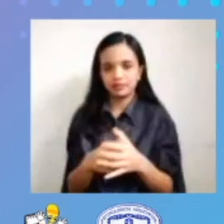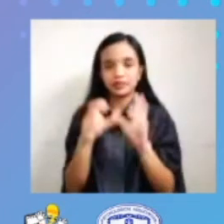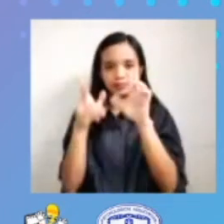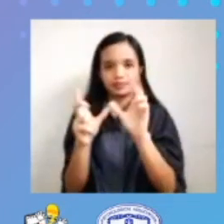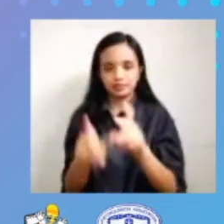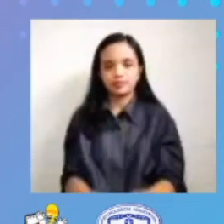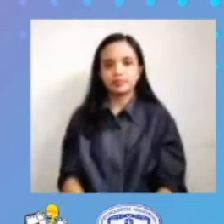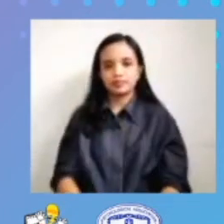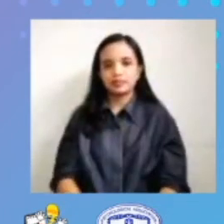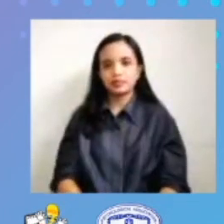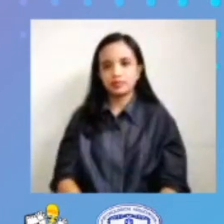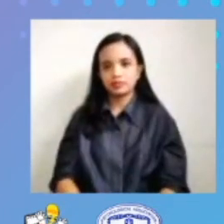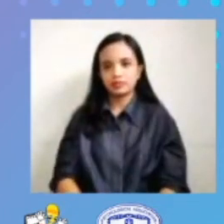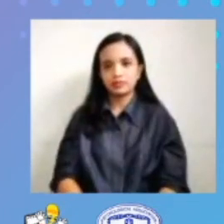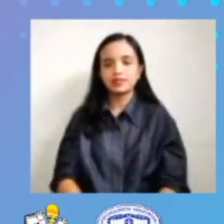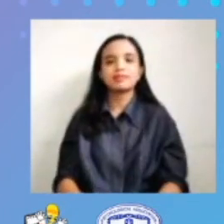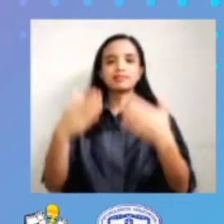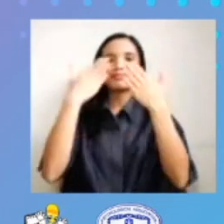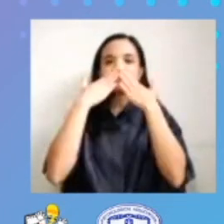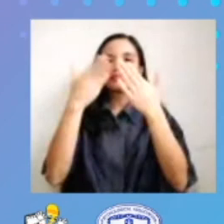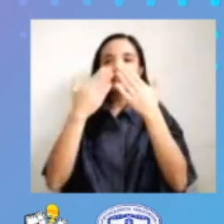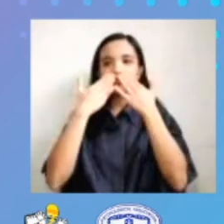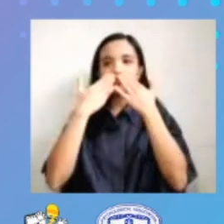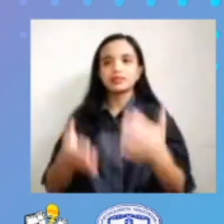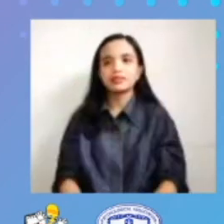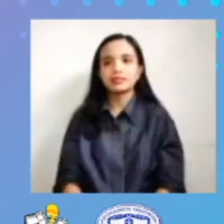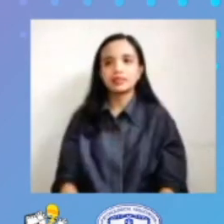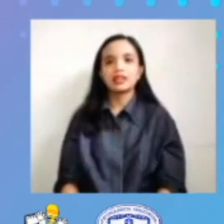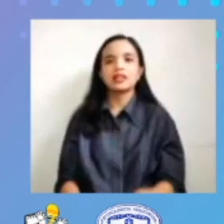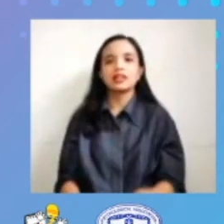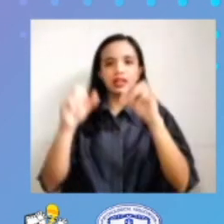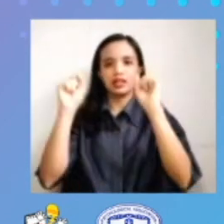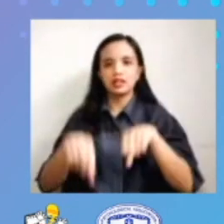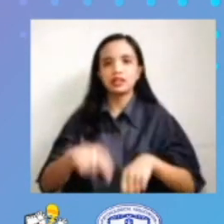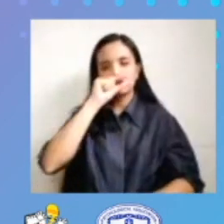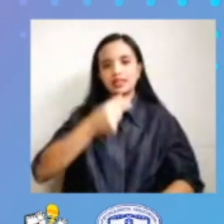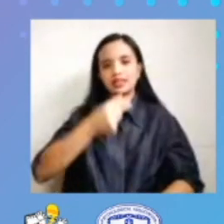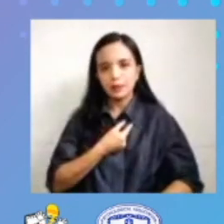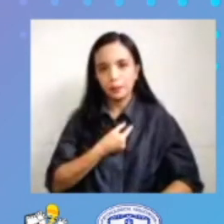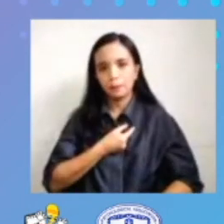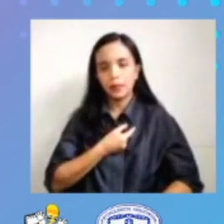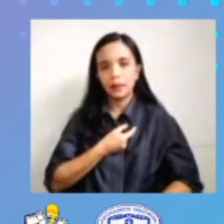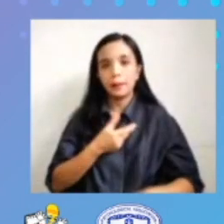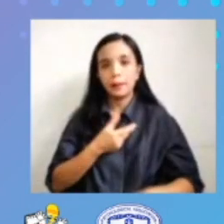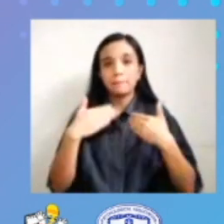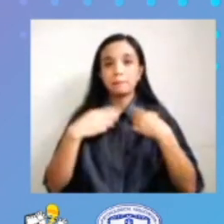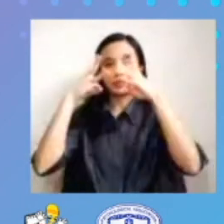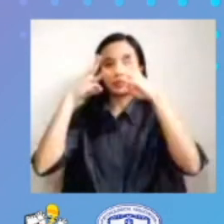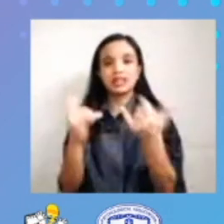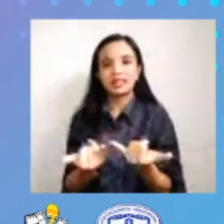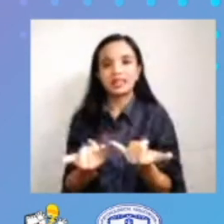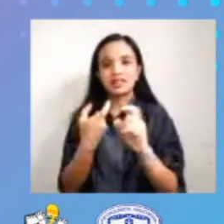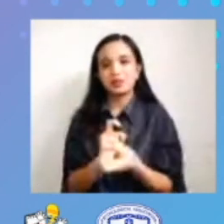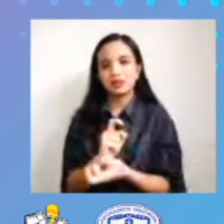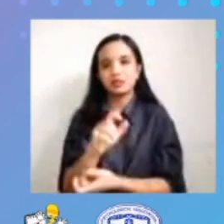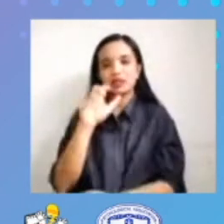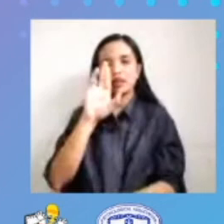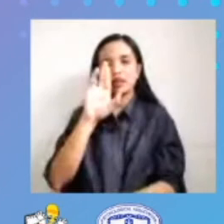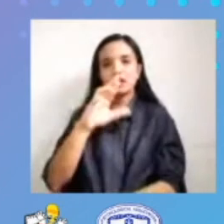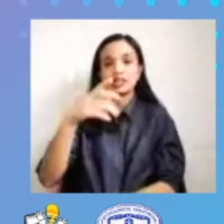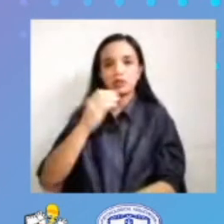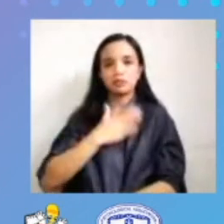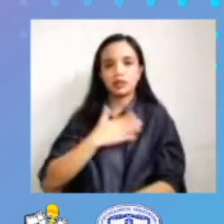you're actually not complaining. Pero meron kasing mga tao na talagang parang everything is so bad. Parang even at the people they talk to, no,